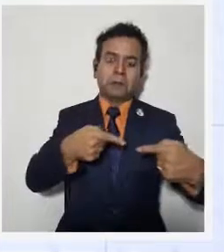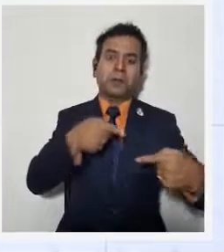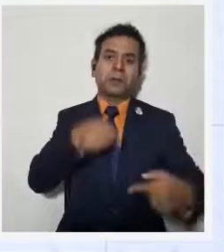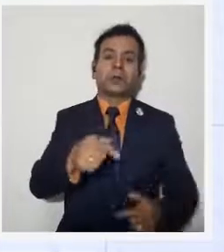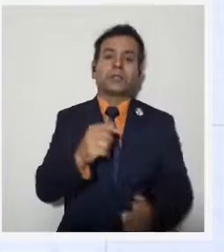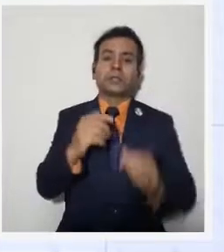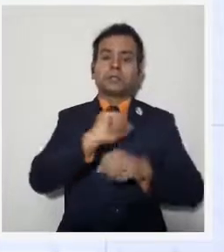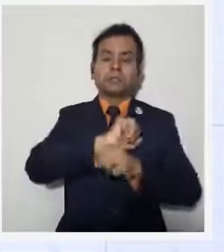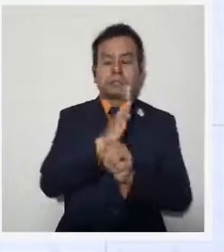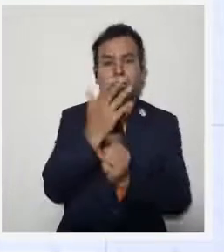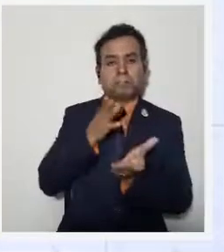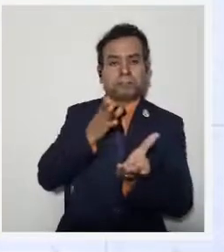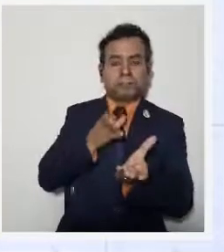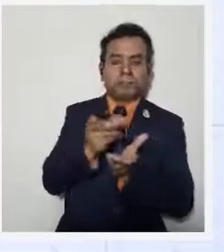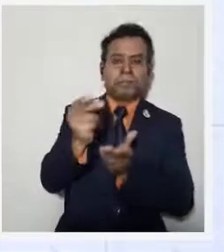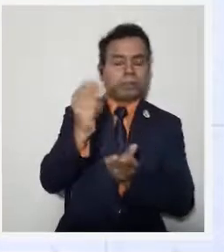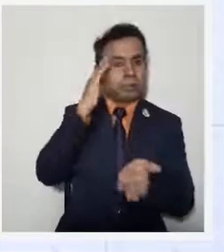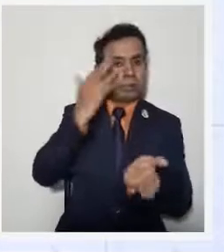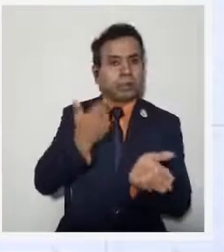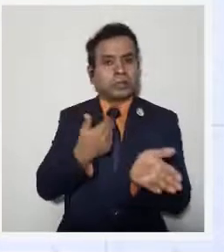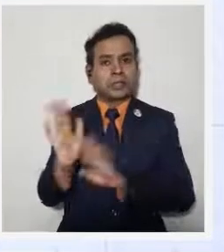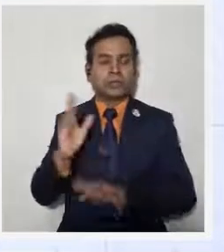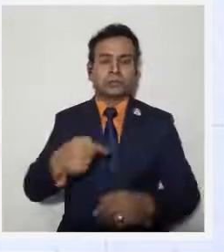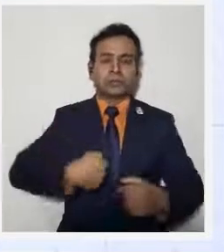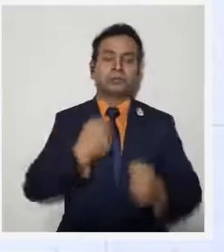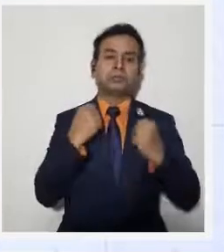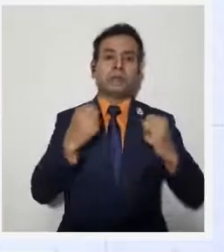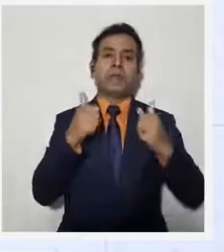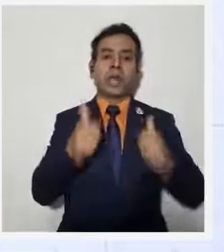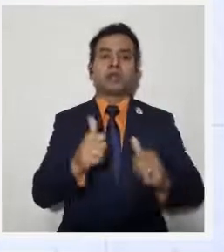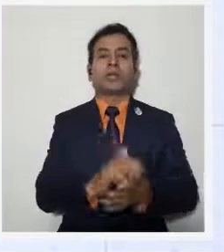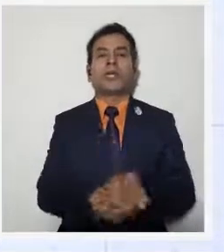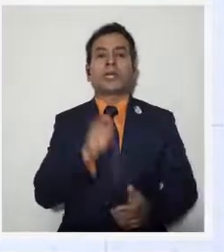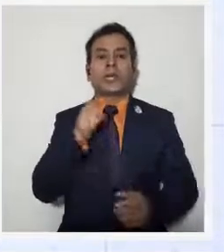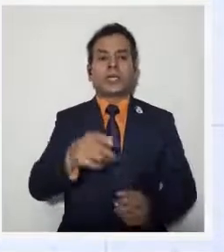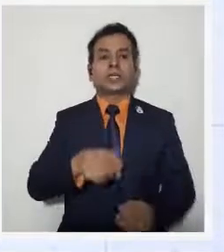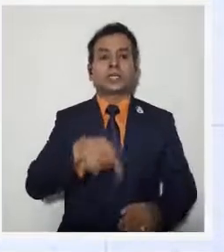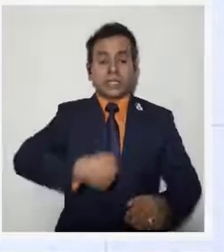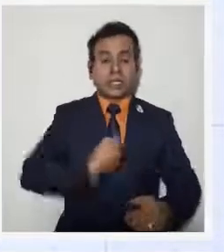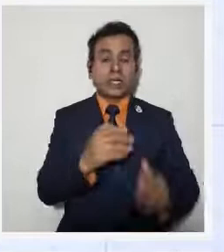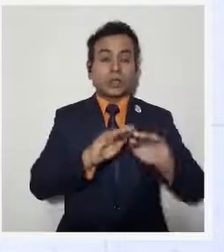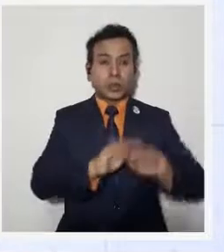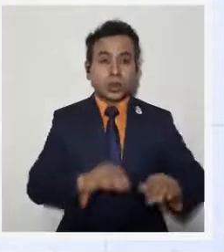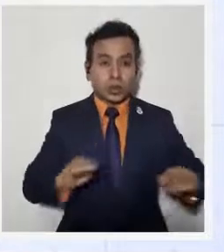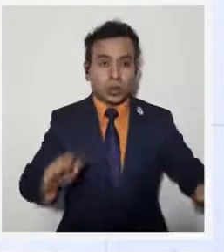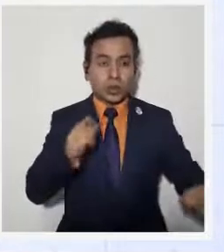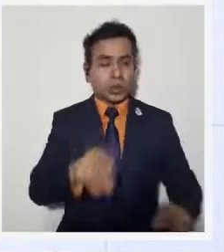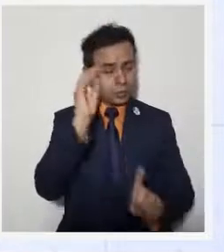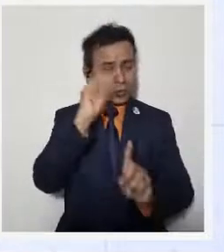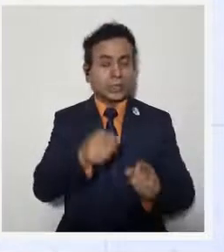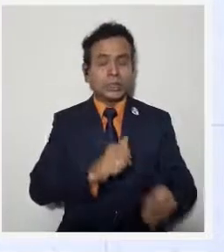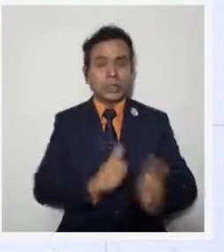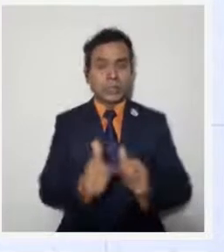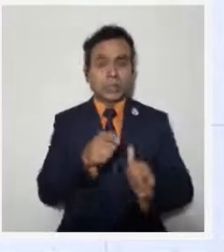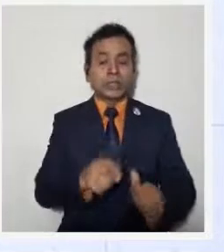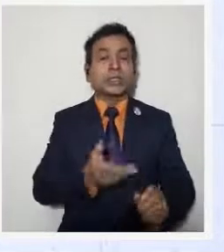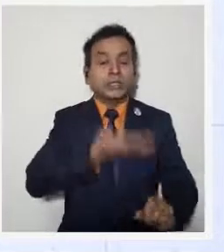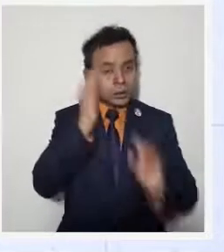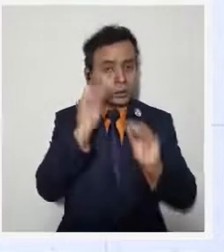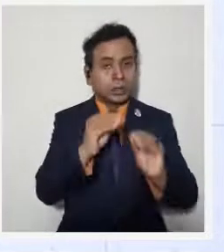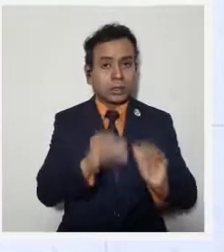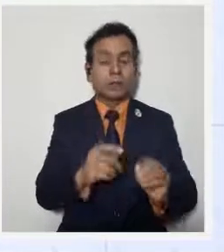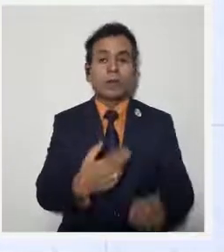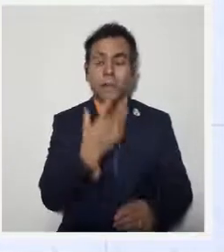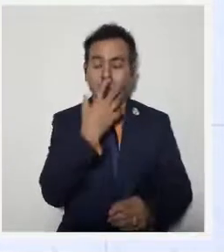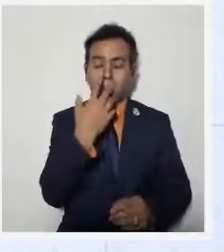আমরা যেন মানসিক স্বাস্থ্যের যত্ন নেই, আমরা সৃষ্টিশীল কাজের সাথে নিজেরা জড়িত থাকি,